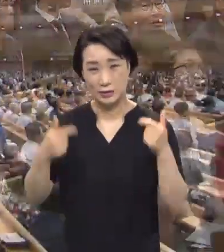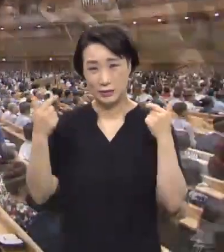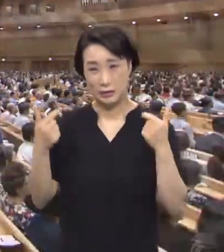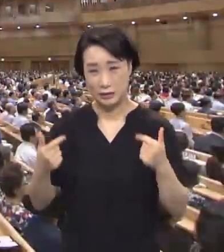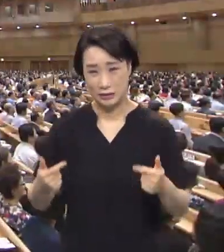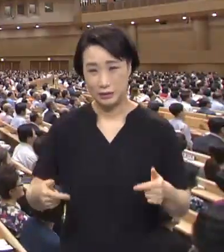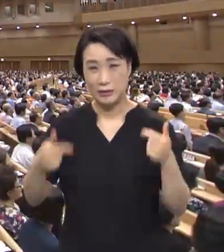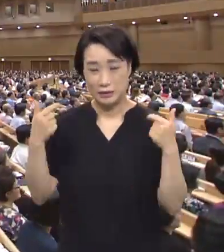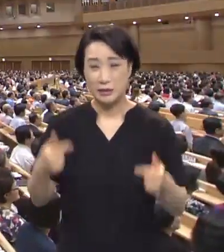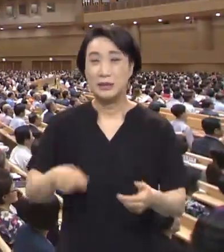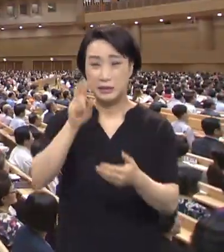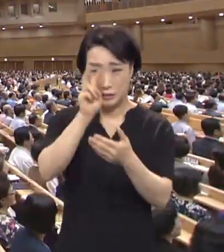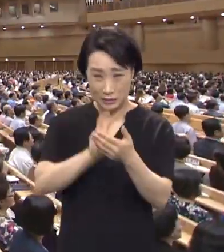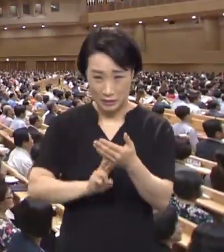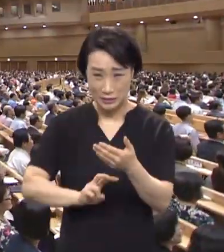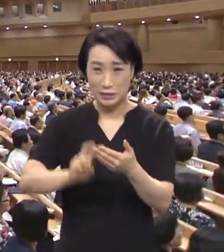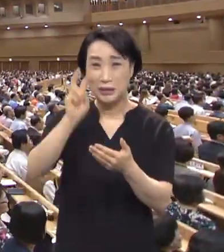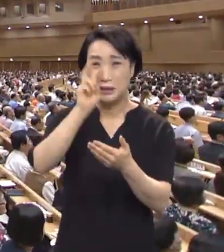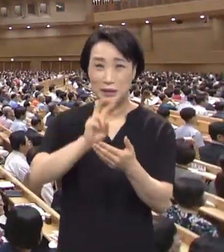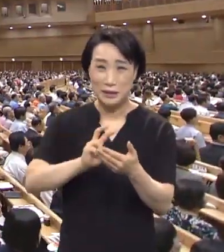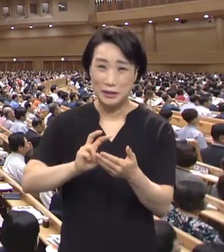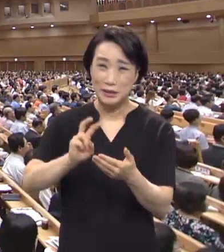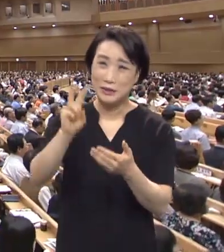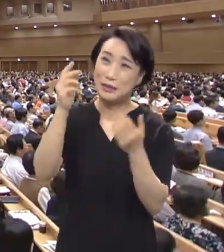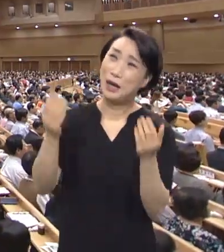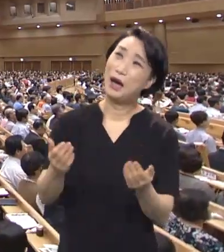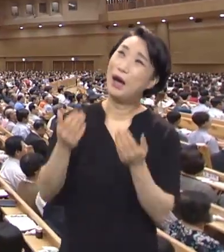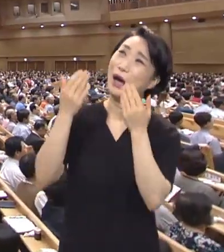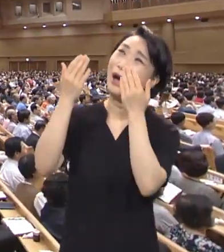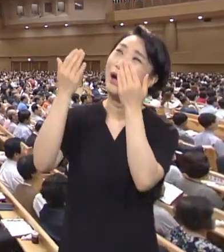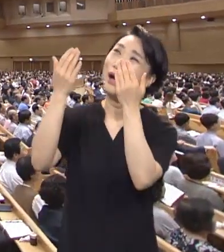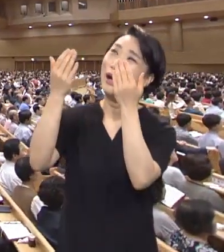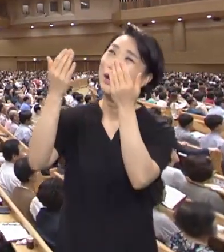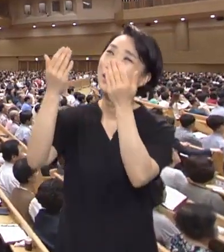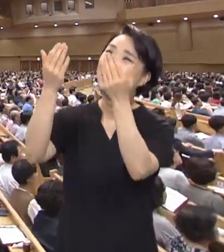소원은 늘